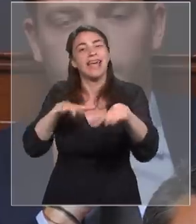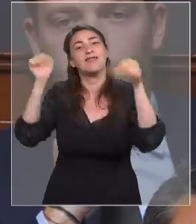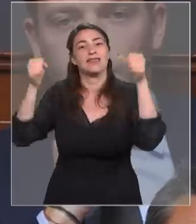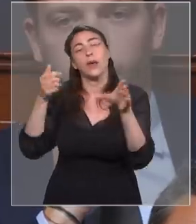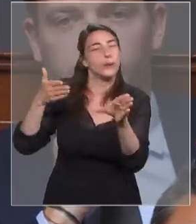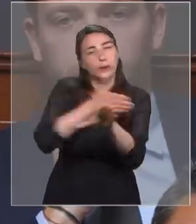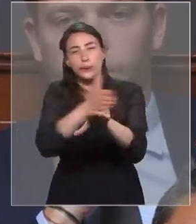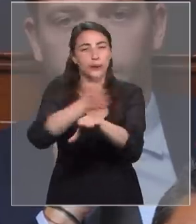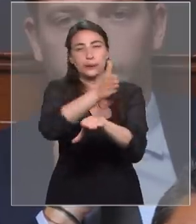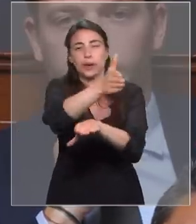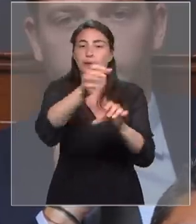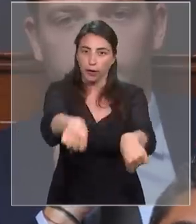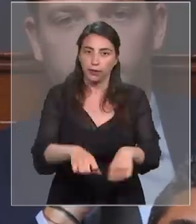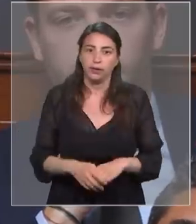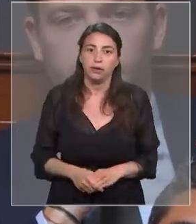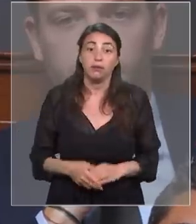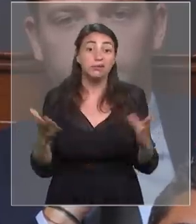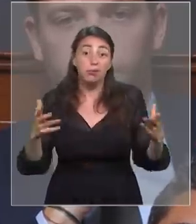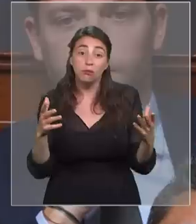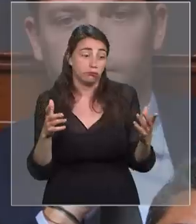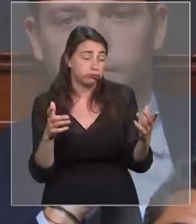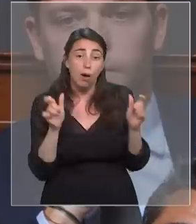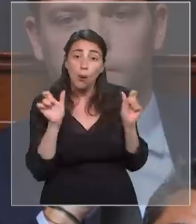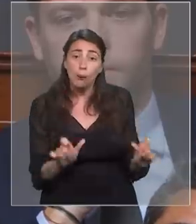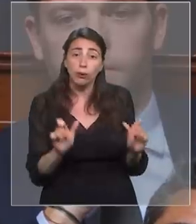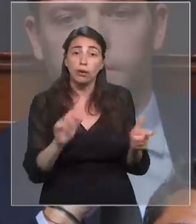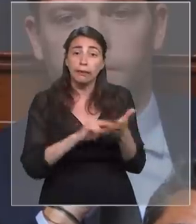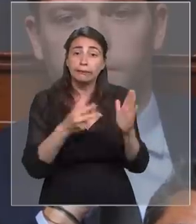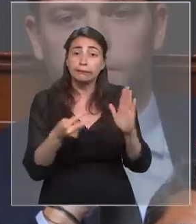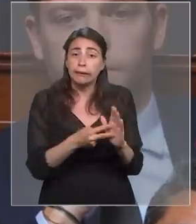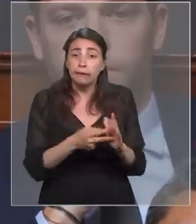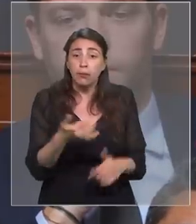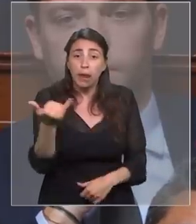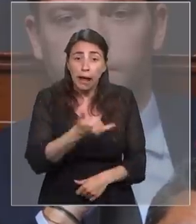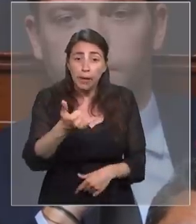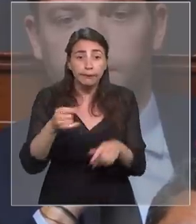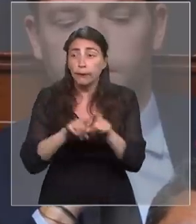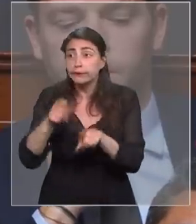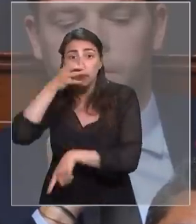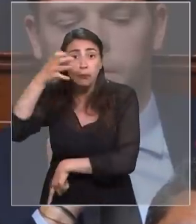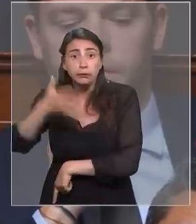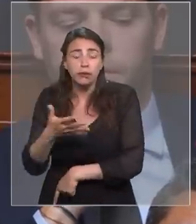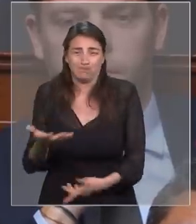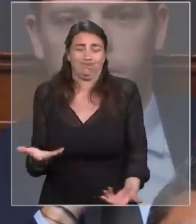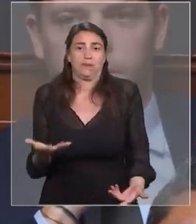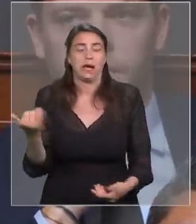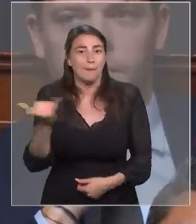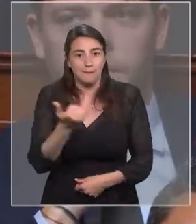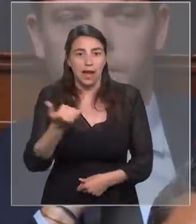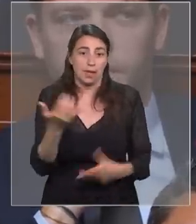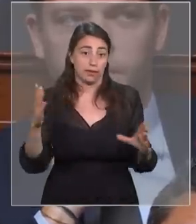technique inefficace sur l'accidentologie et la pollution, les motards réclament la mise en place des